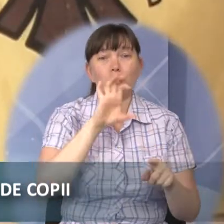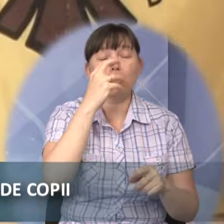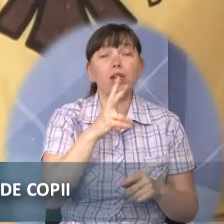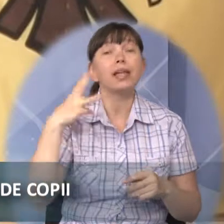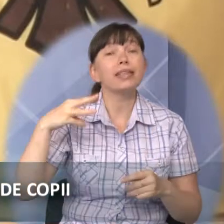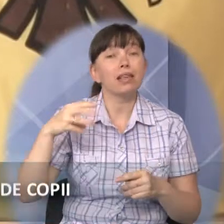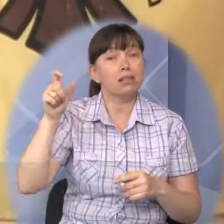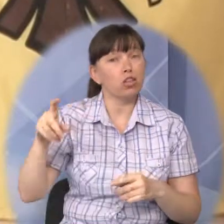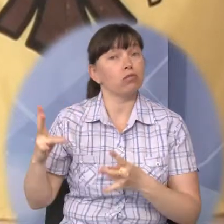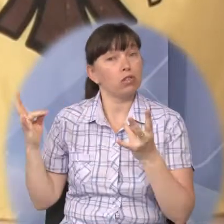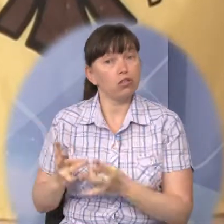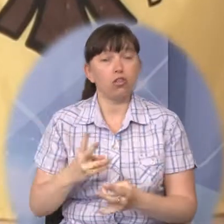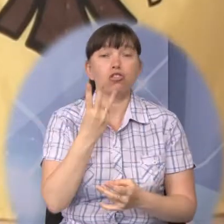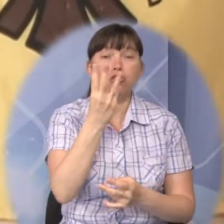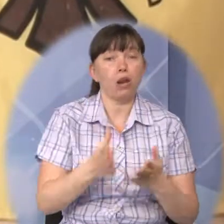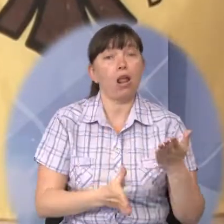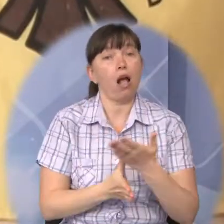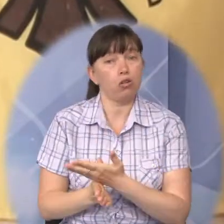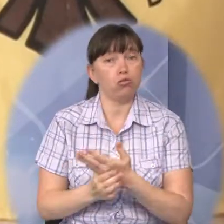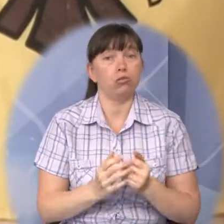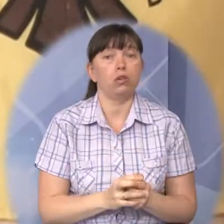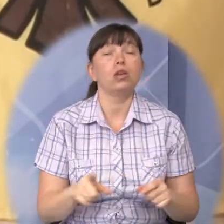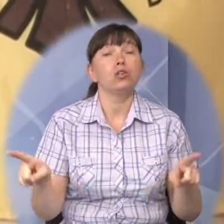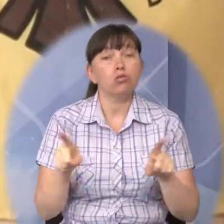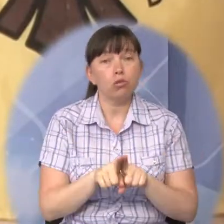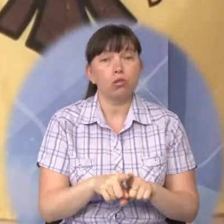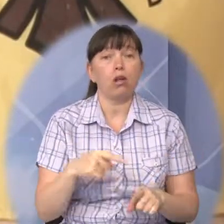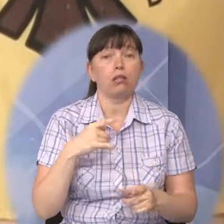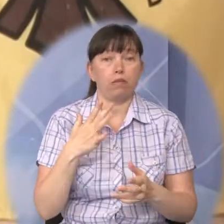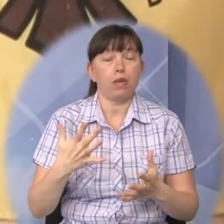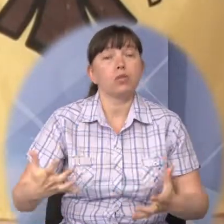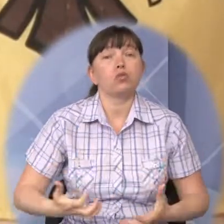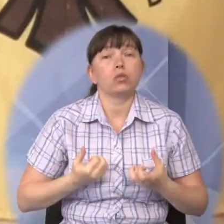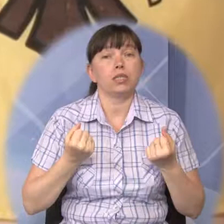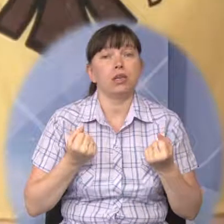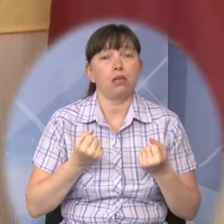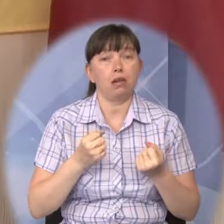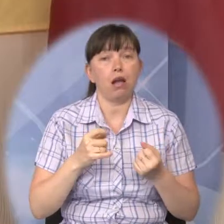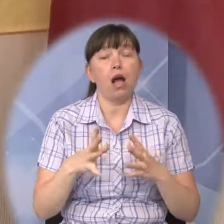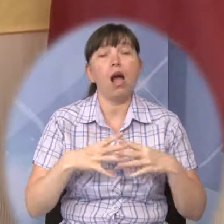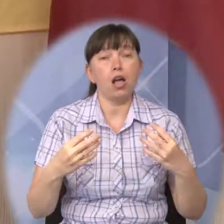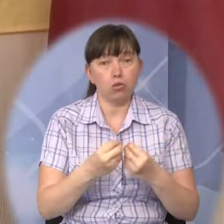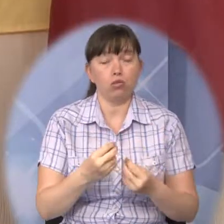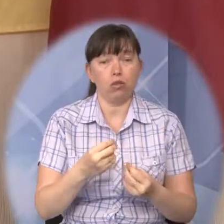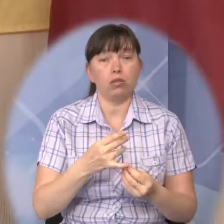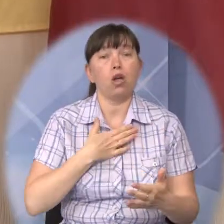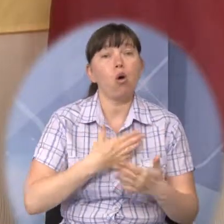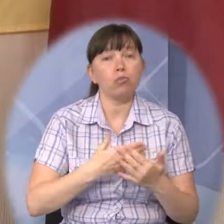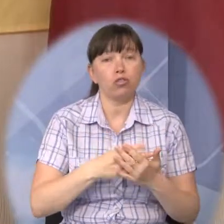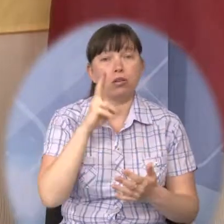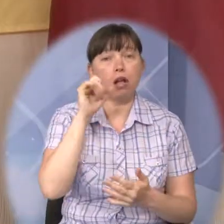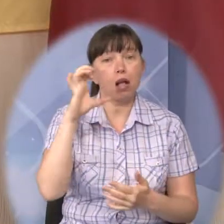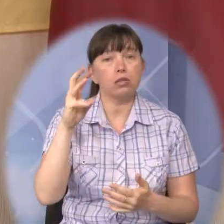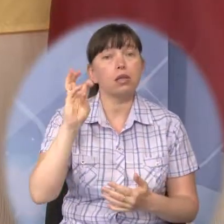ajutorul social la 30 de persoane, fiecare 30 persoane. Și totodată avem susținerea Asociației Obștești